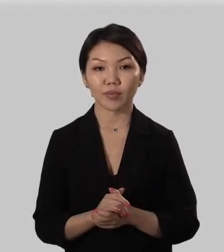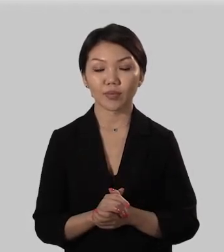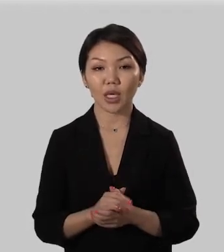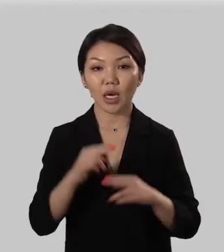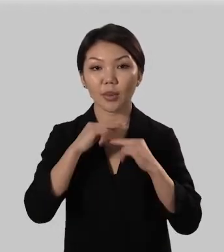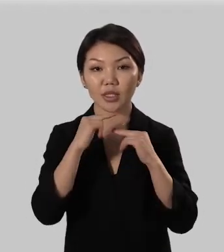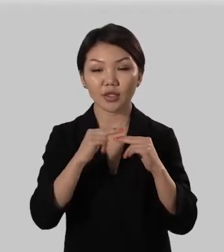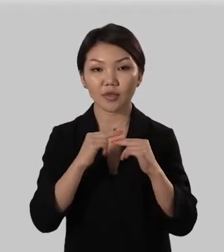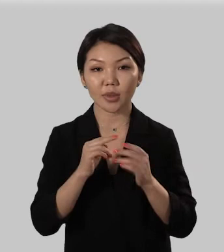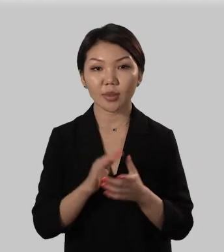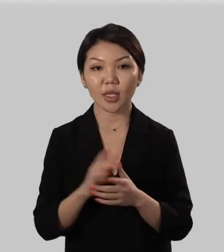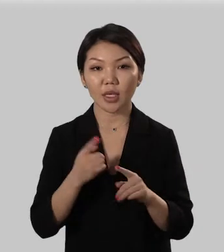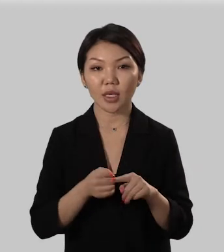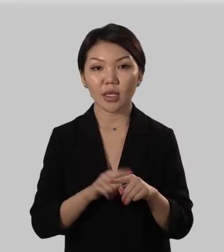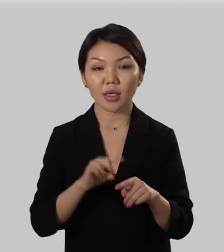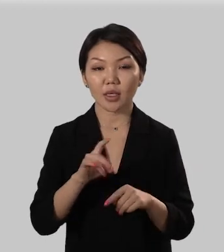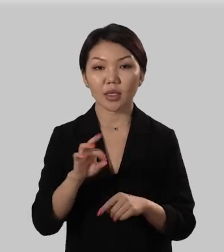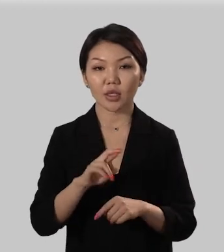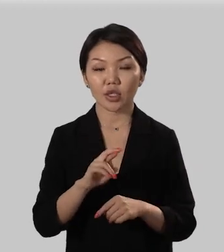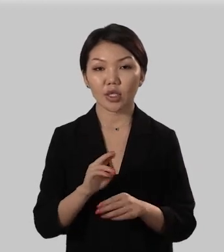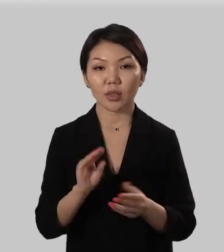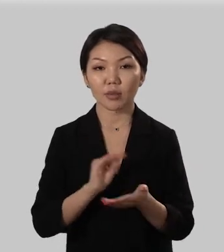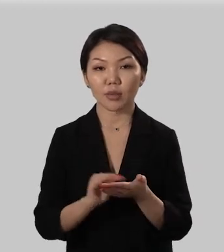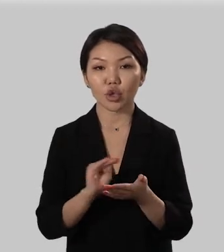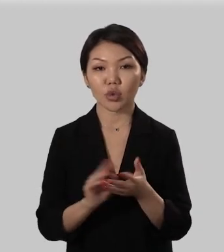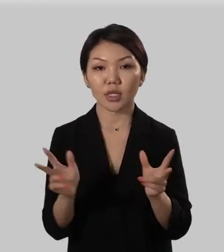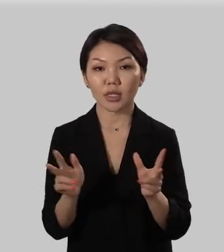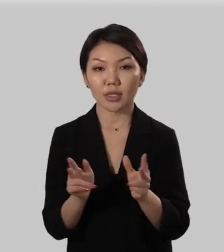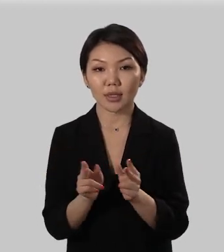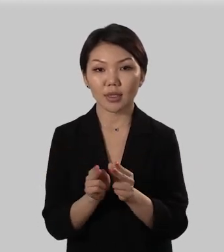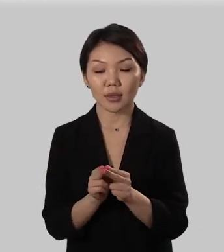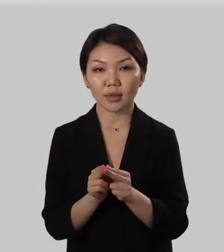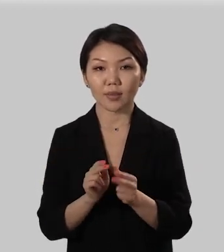обратите внимание данные наречия пишутся слитно